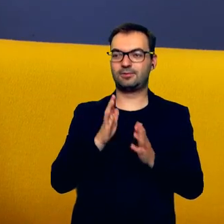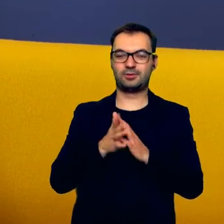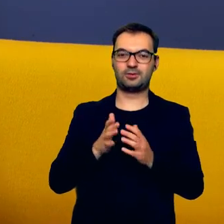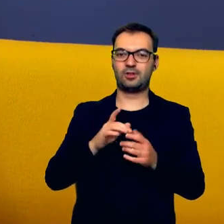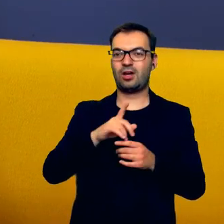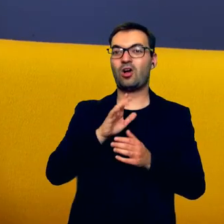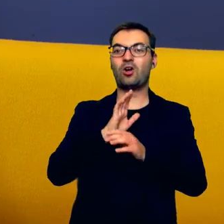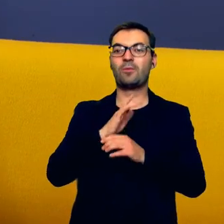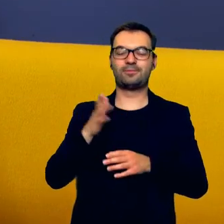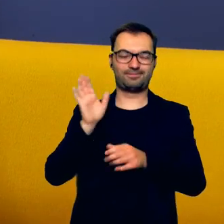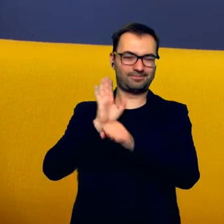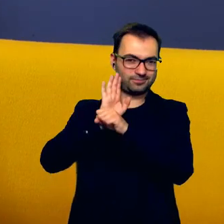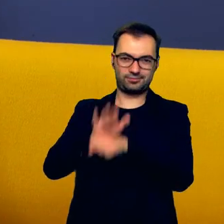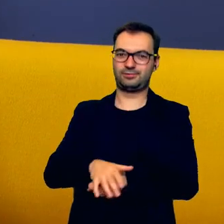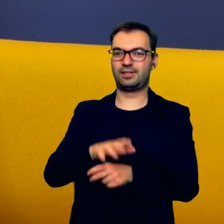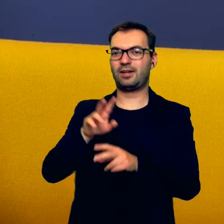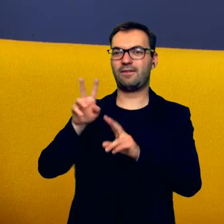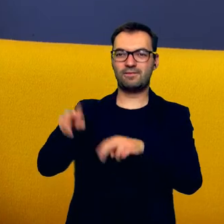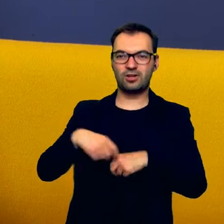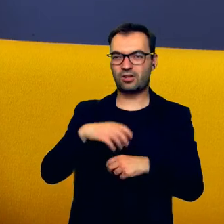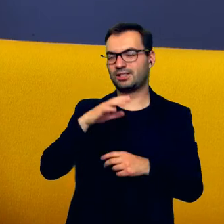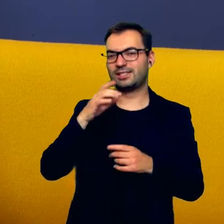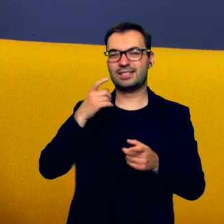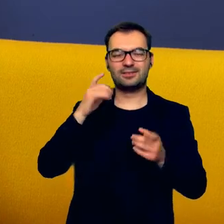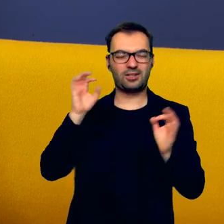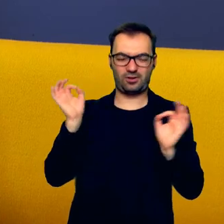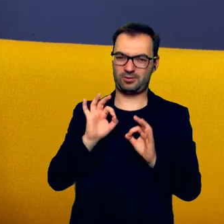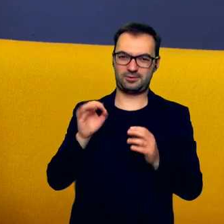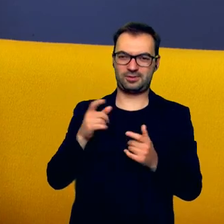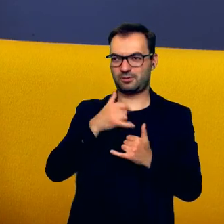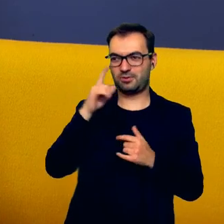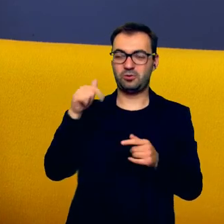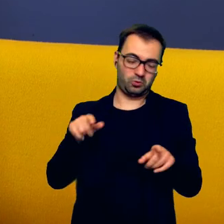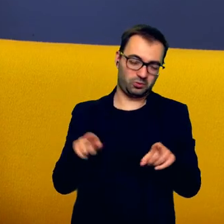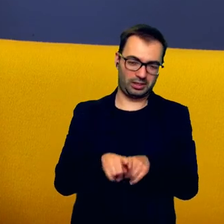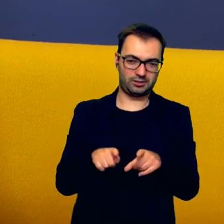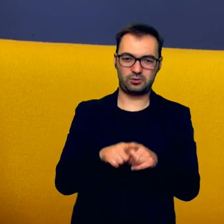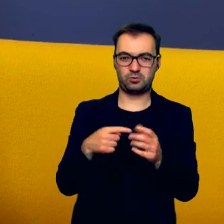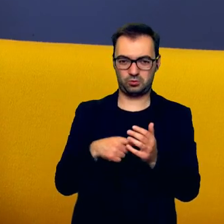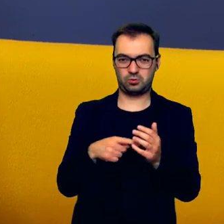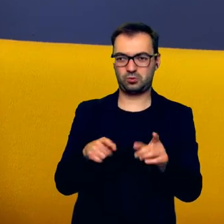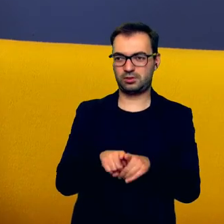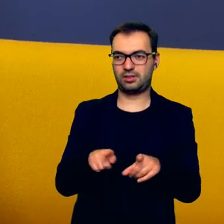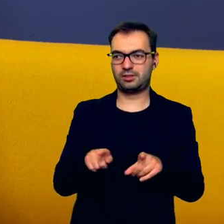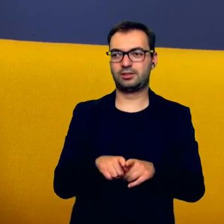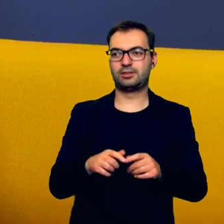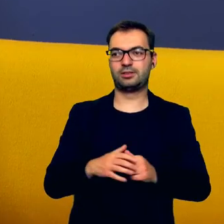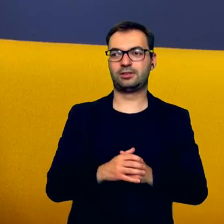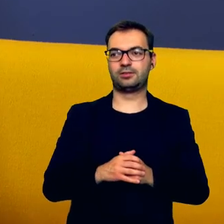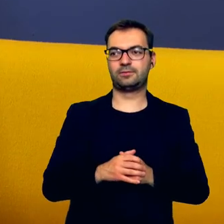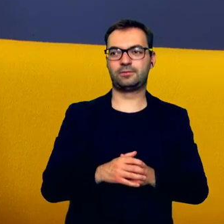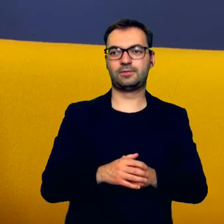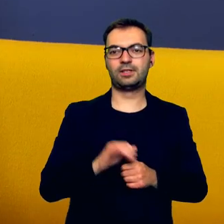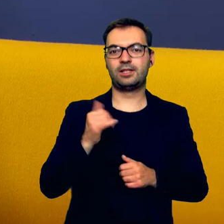deptali ludzką godność, często wykorzystywali cynicznie innych. Tak też jest i tutaj. Tutaj są zarówno Jan Henryk Żychoń,